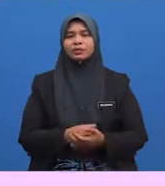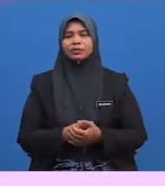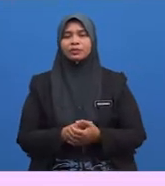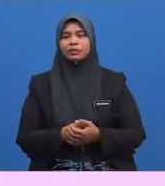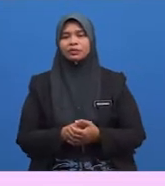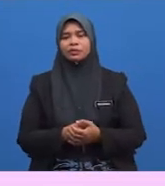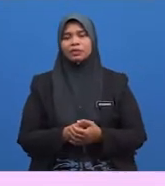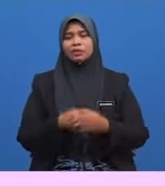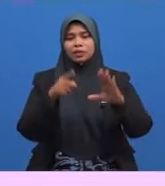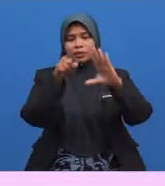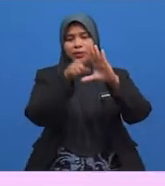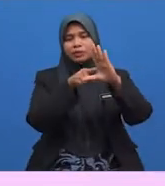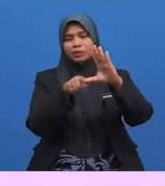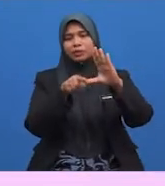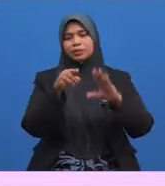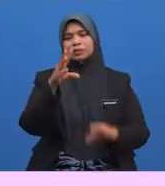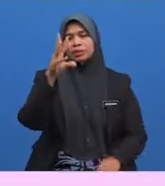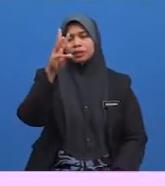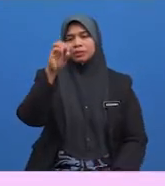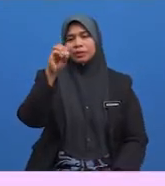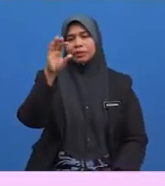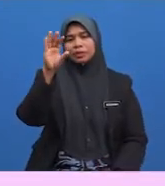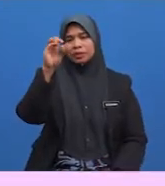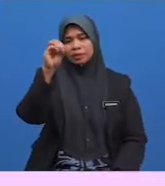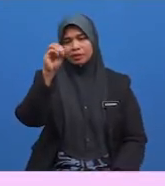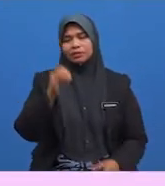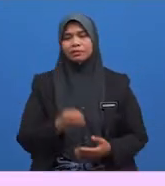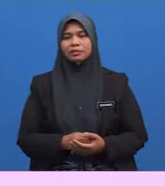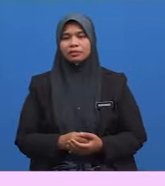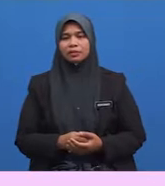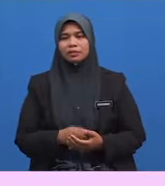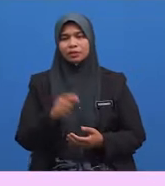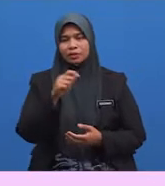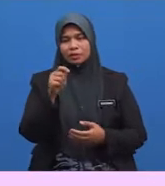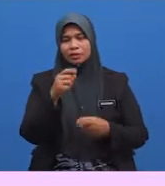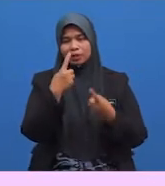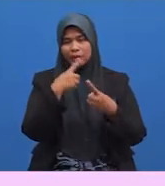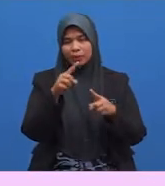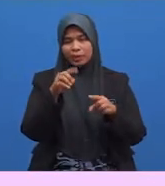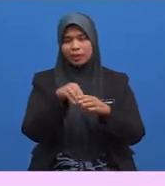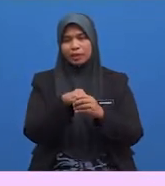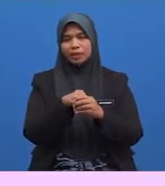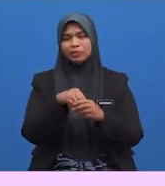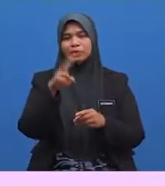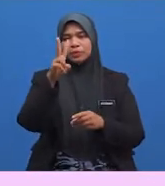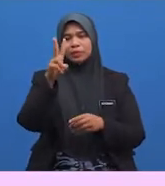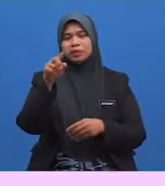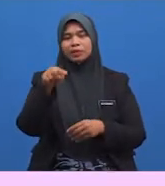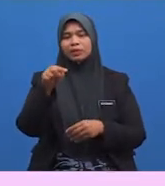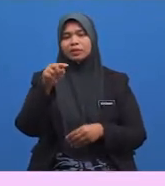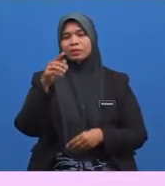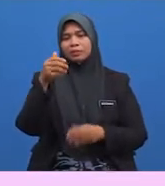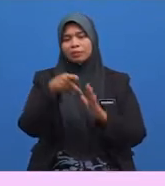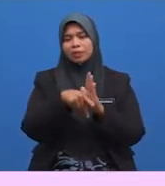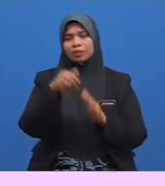sudut 60 darjah pada pusat. Tulis jawapan dalam dua tempat